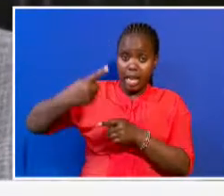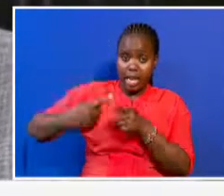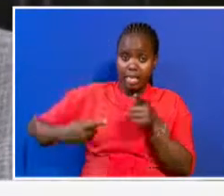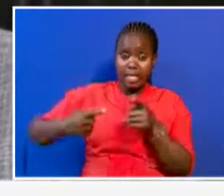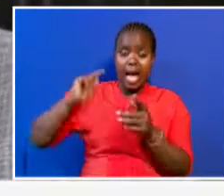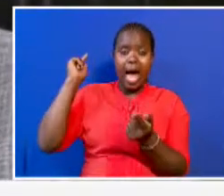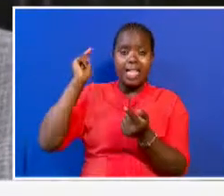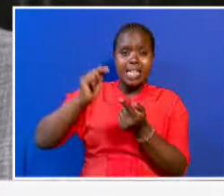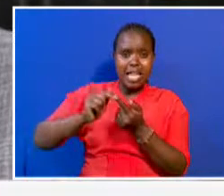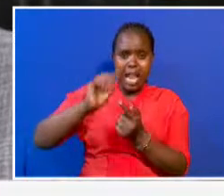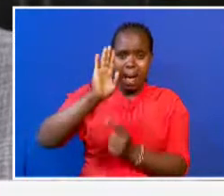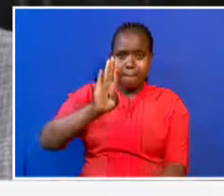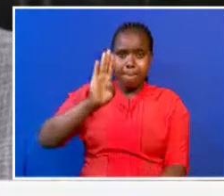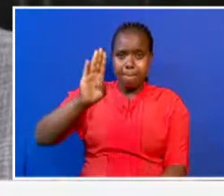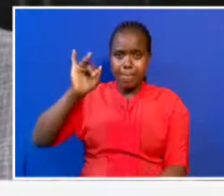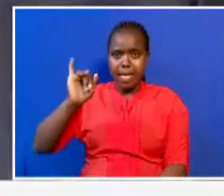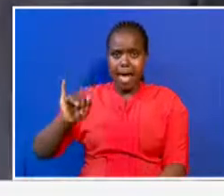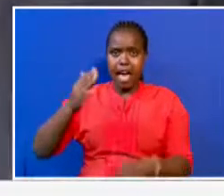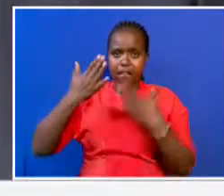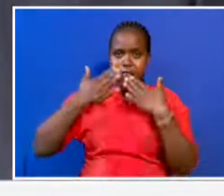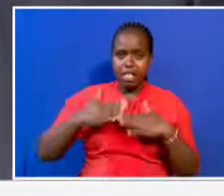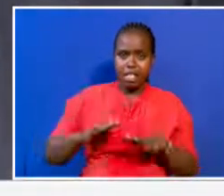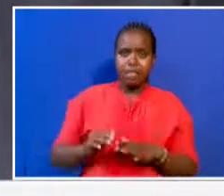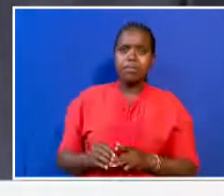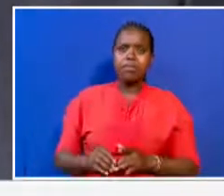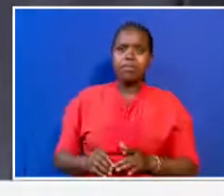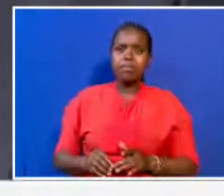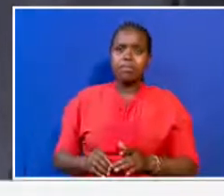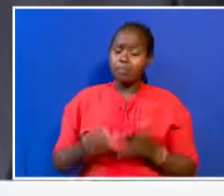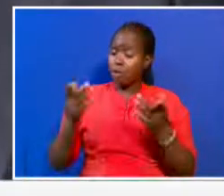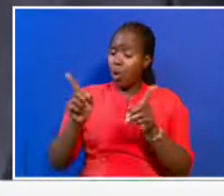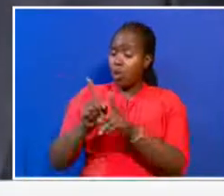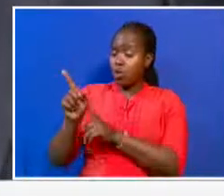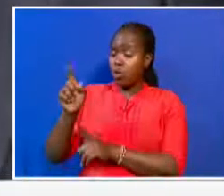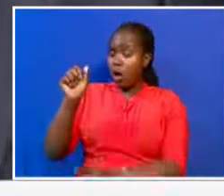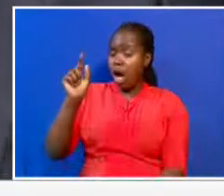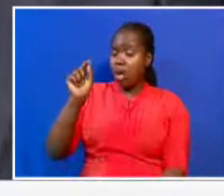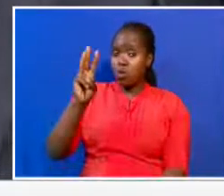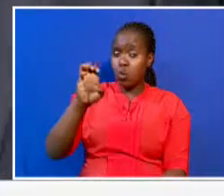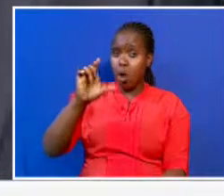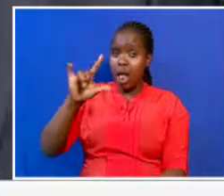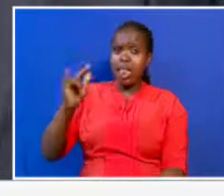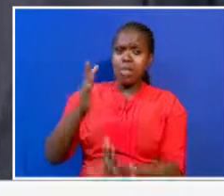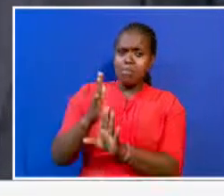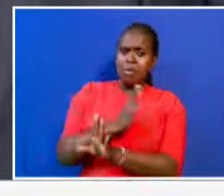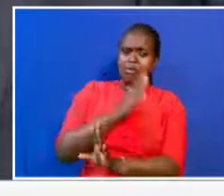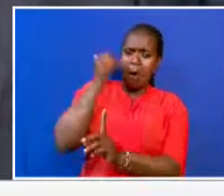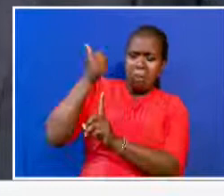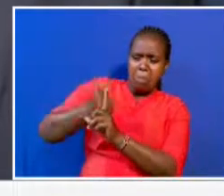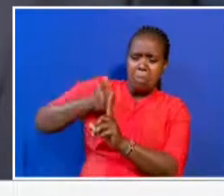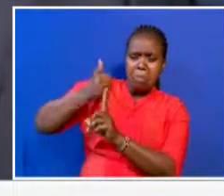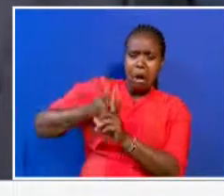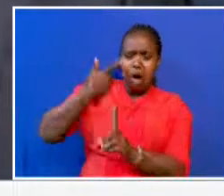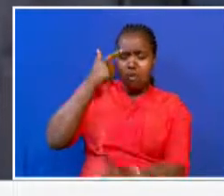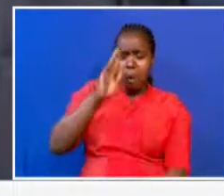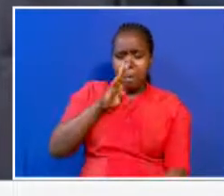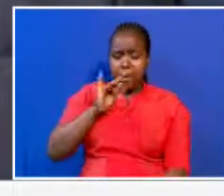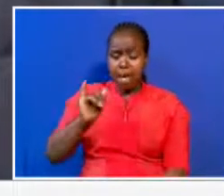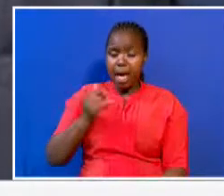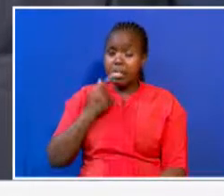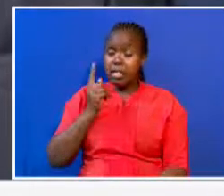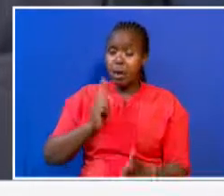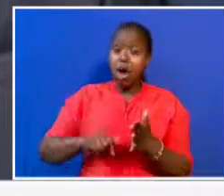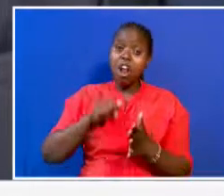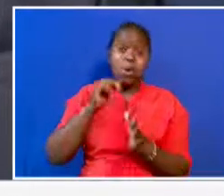pale mchakato wa BBI utakapokamilika. Atwoli ambaye amekuwa kwenye mstari wa mbele kuitetea BBI sasa amesema kuwa